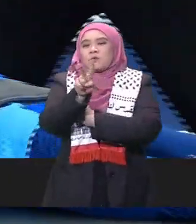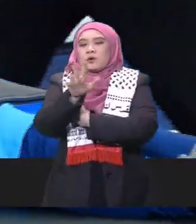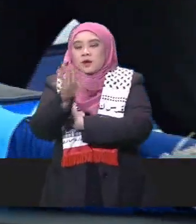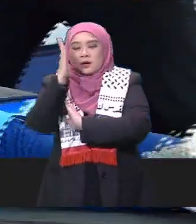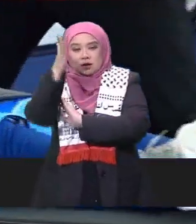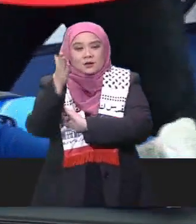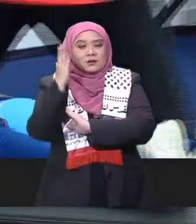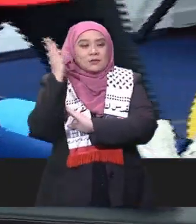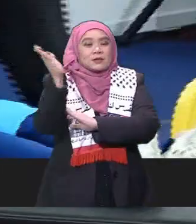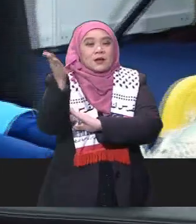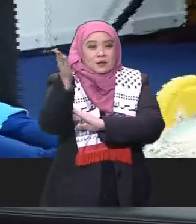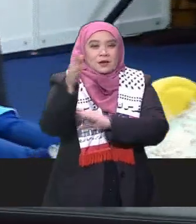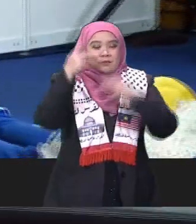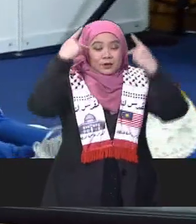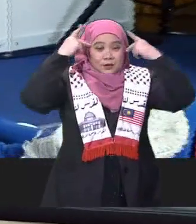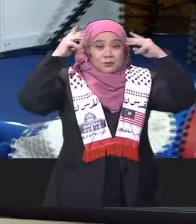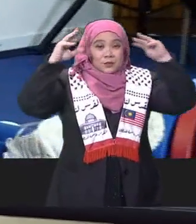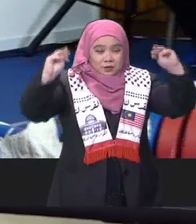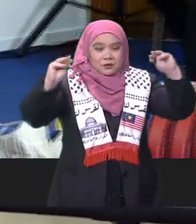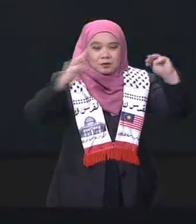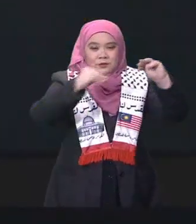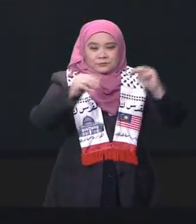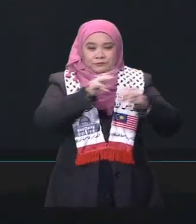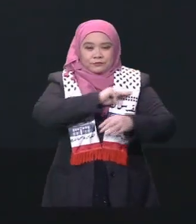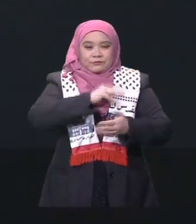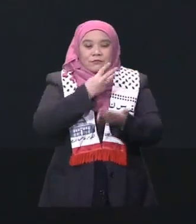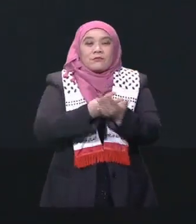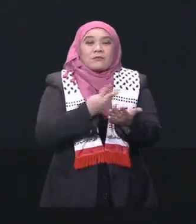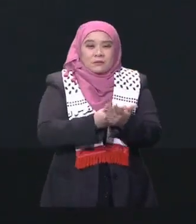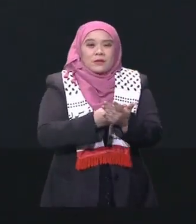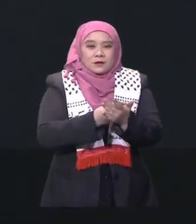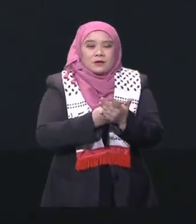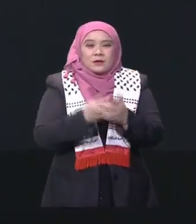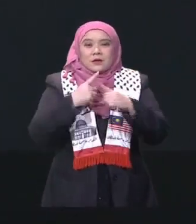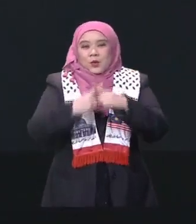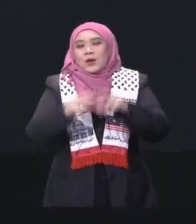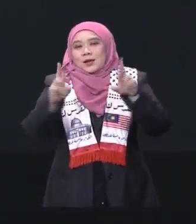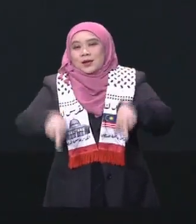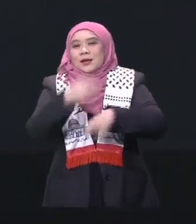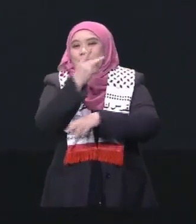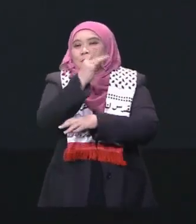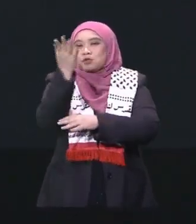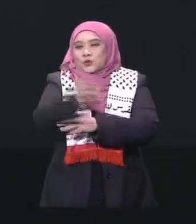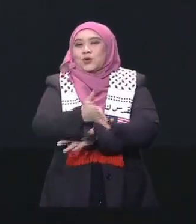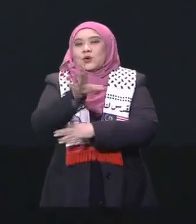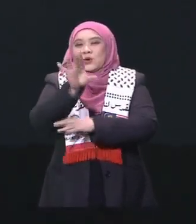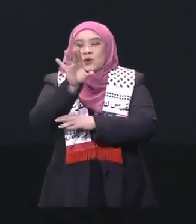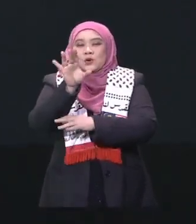Perdana Menteri Datuk Seri Anwar Ibrahim yang juga Menteri Kewangan di Dewan Rakyat 18 Oktober ini.